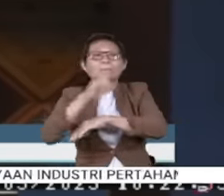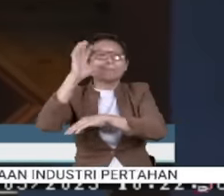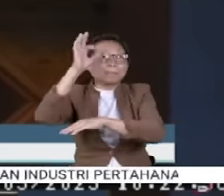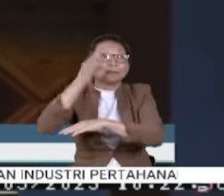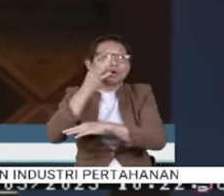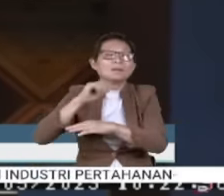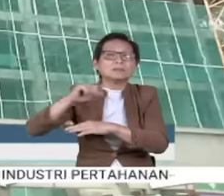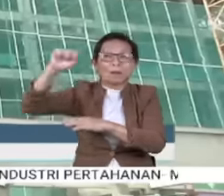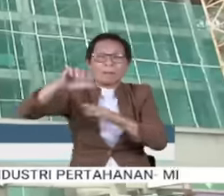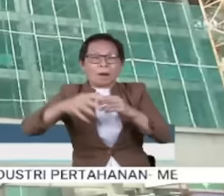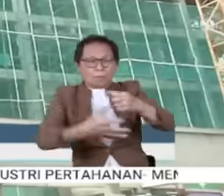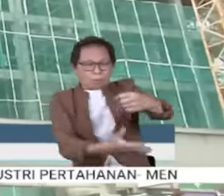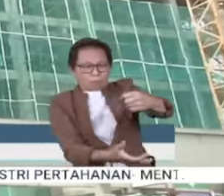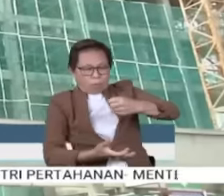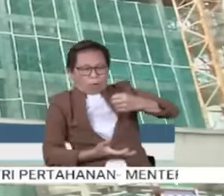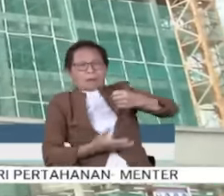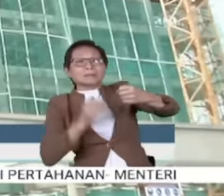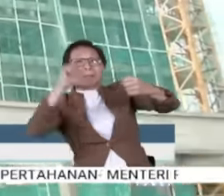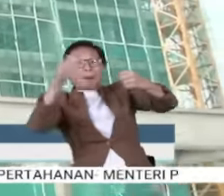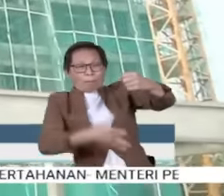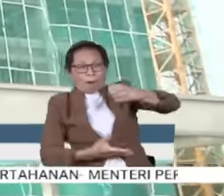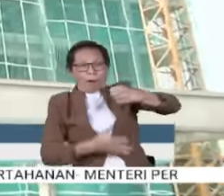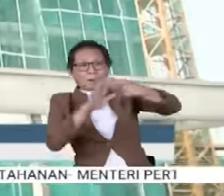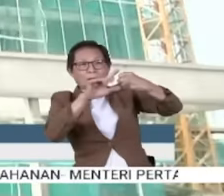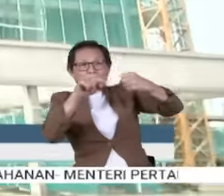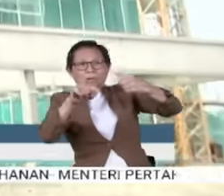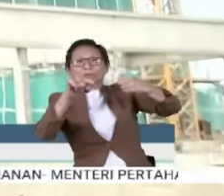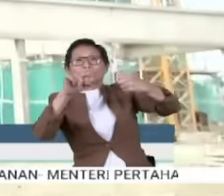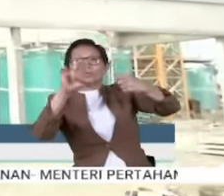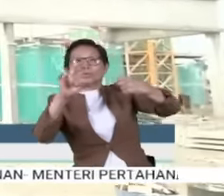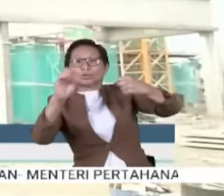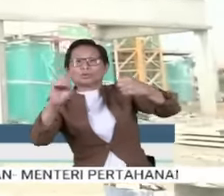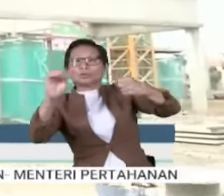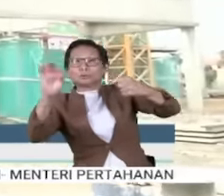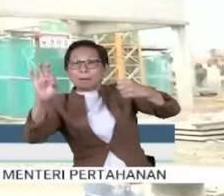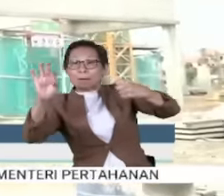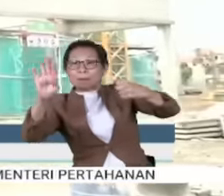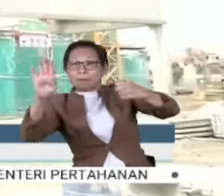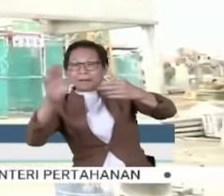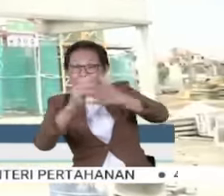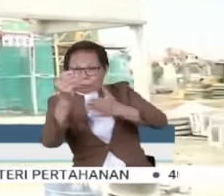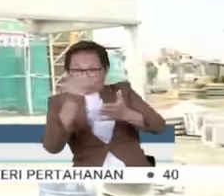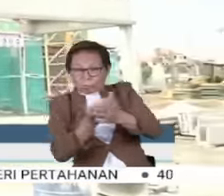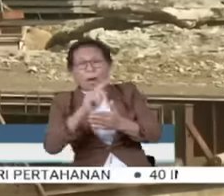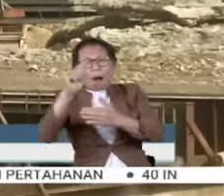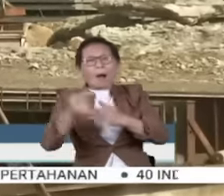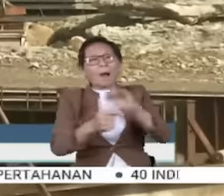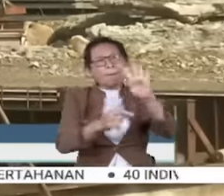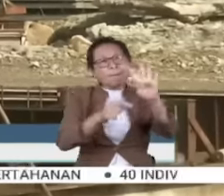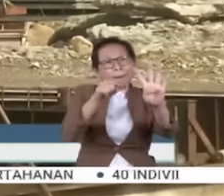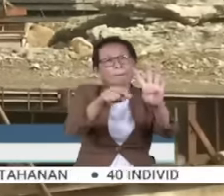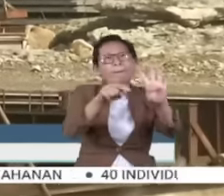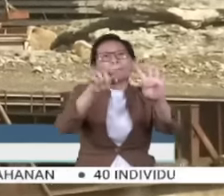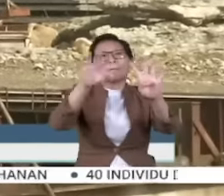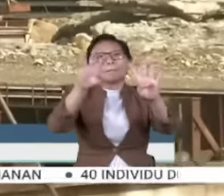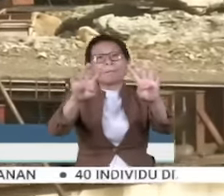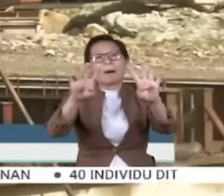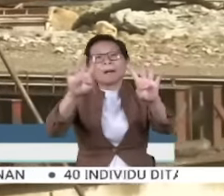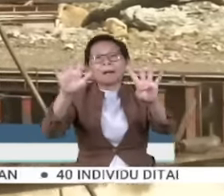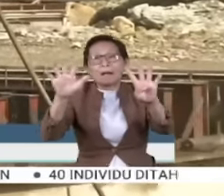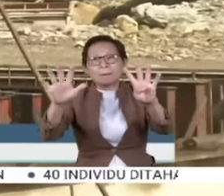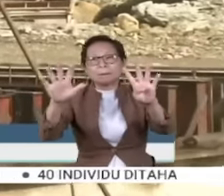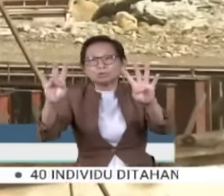Sabah menerima 5 perpuluhan 709 billion Ringgit namun hanya 4 perpuluhan